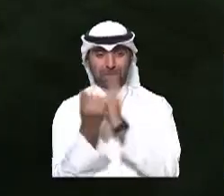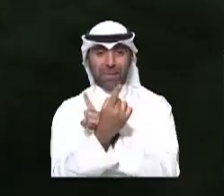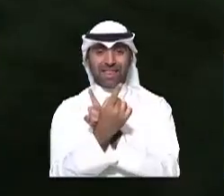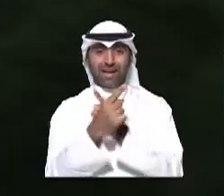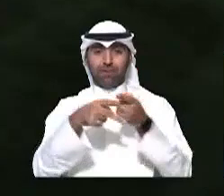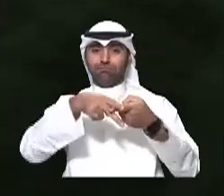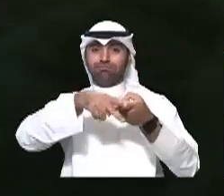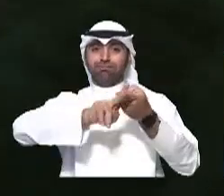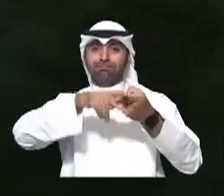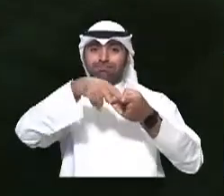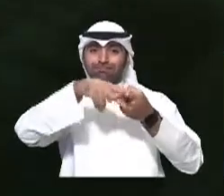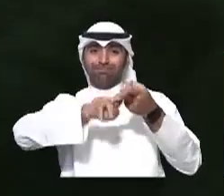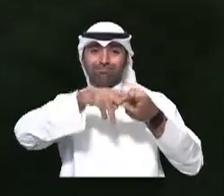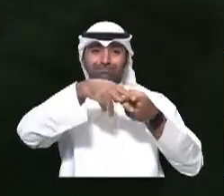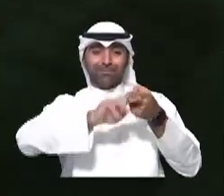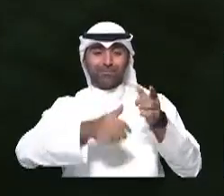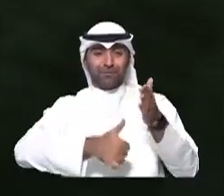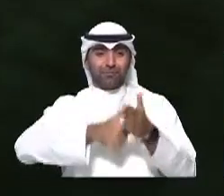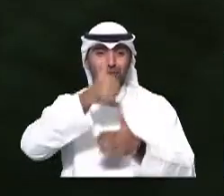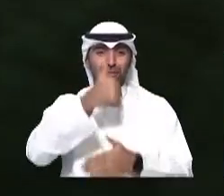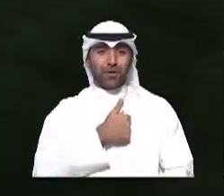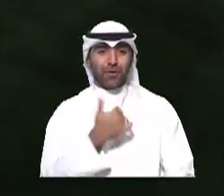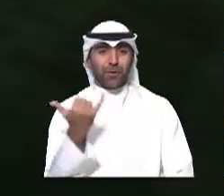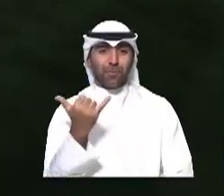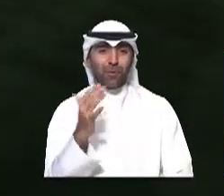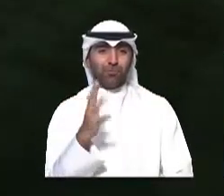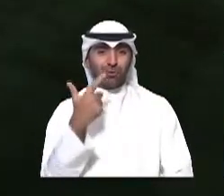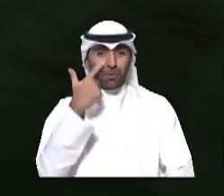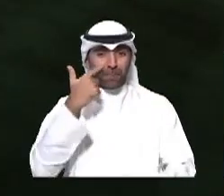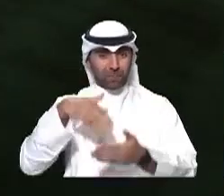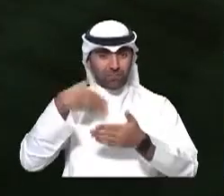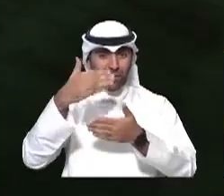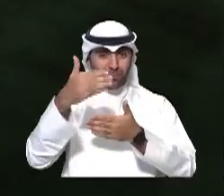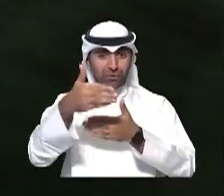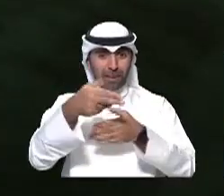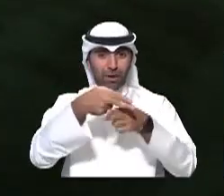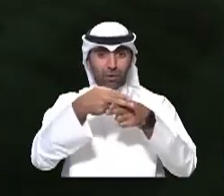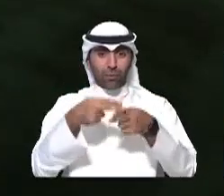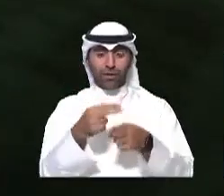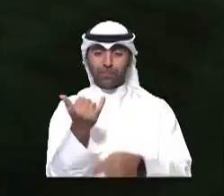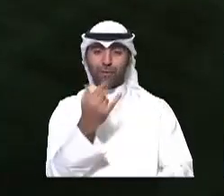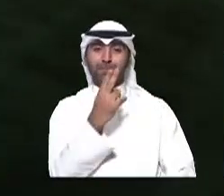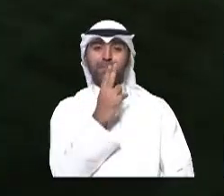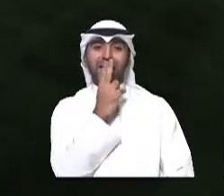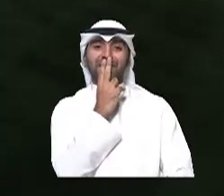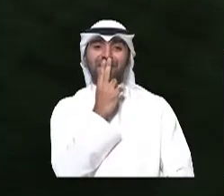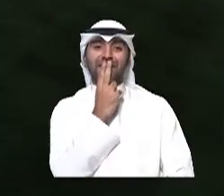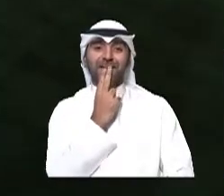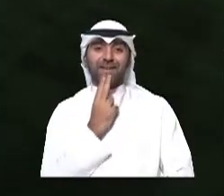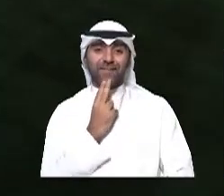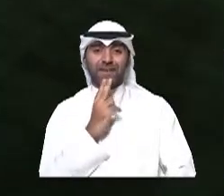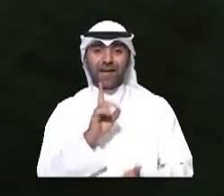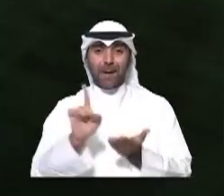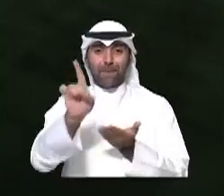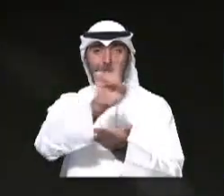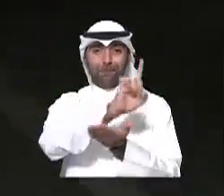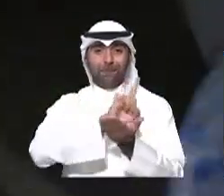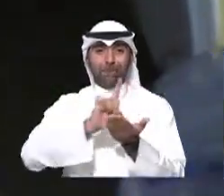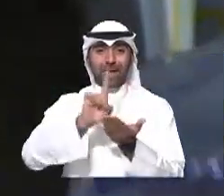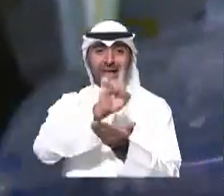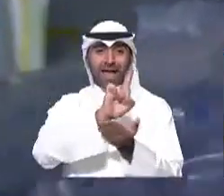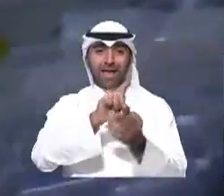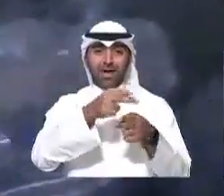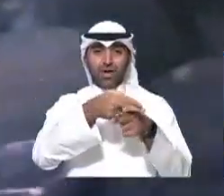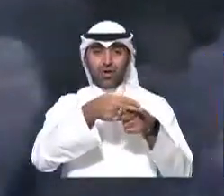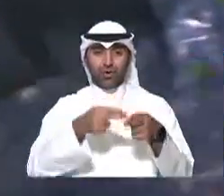اليوم في أجيالنا القادمة لنستطيع الحفاظ على مجتمعاتنا والحفاظ على استدامة البيئة في دولة الكويت بإذن الله.